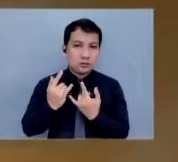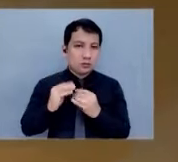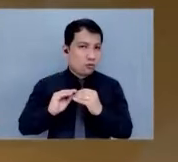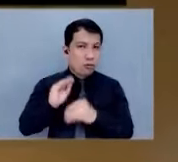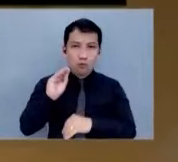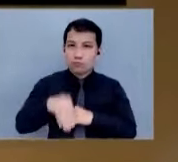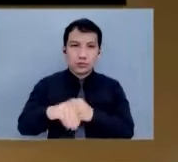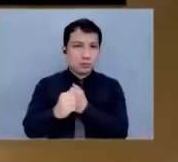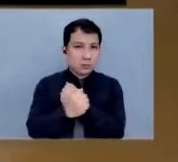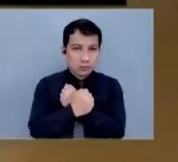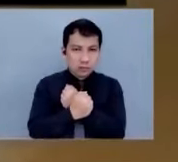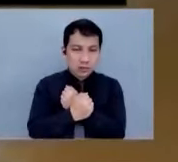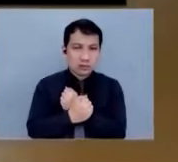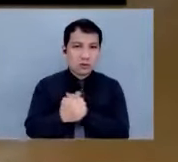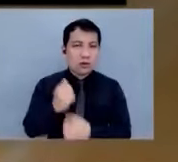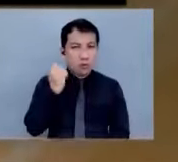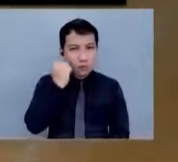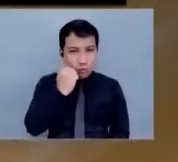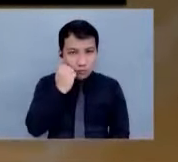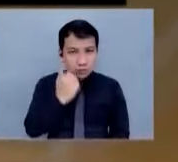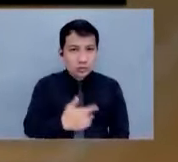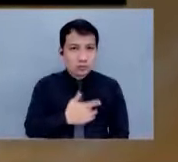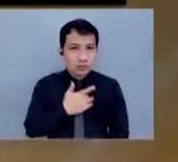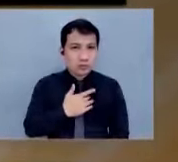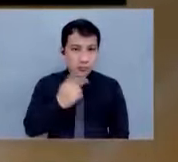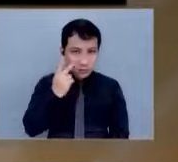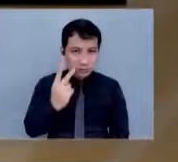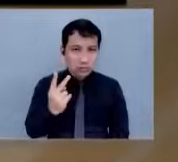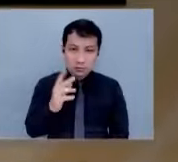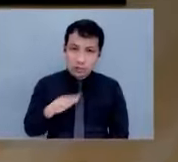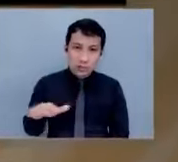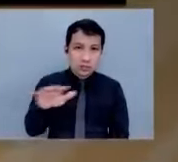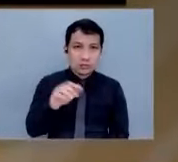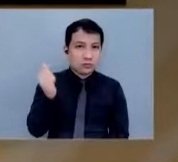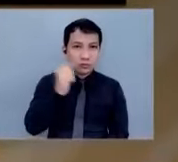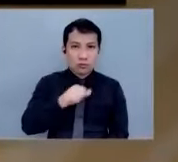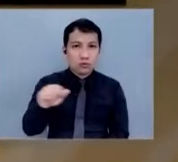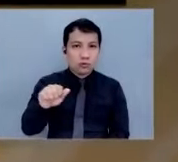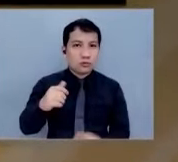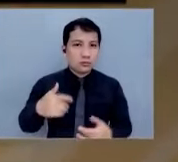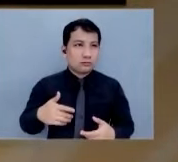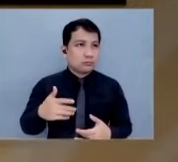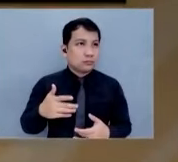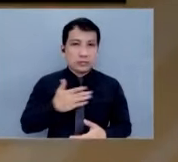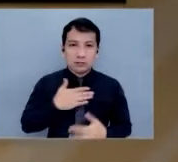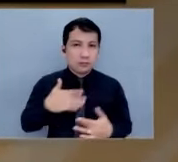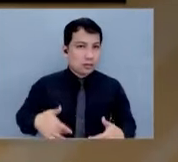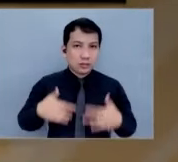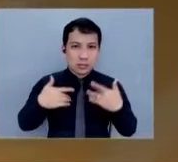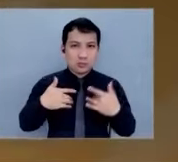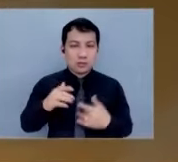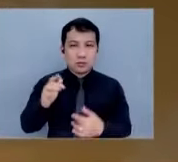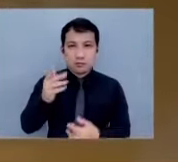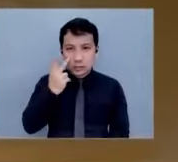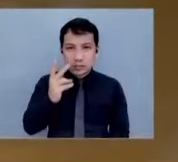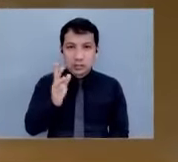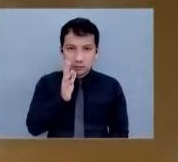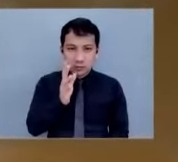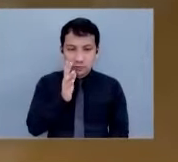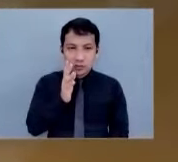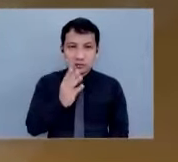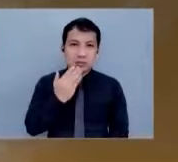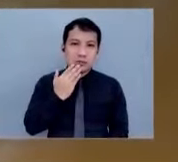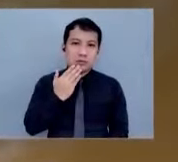raw madarama at makikita sa kahit na anong parte ng kanyang buhay ang kanyang ina. Sa huli, sinabi niyang